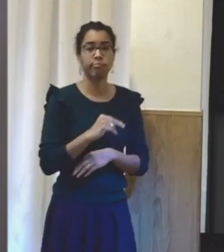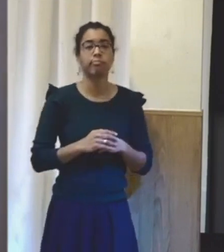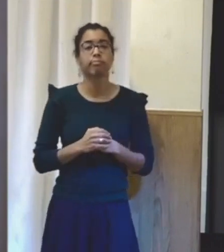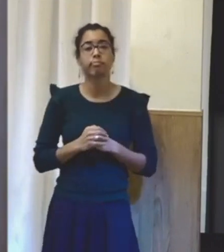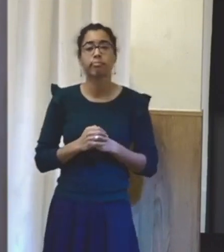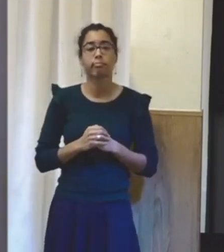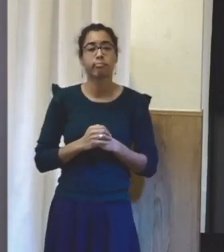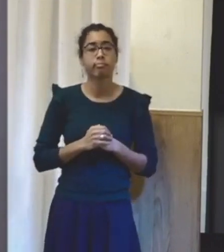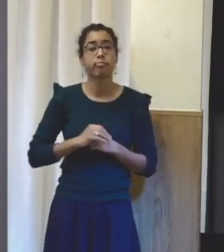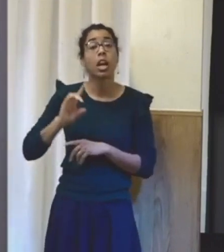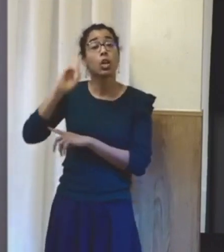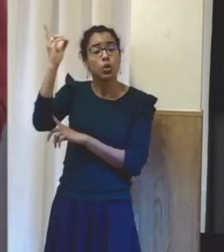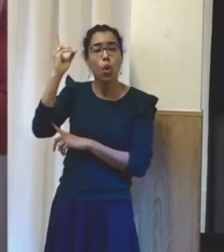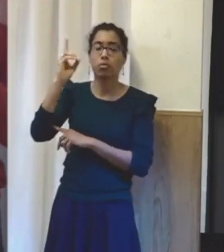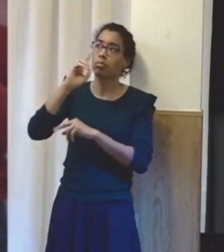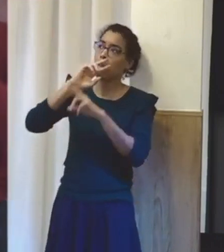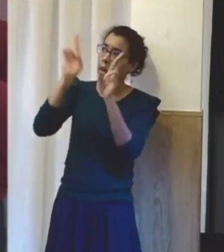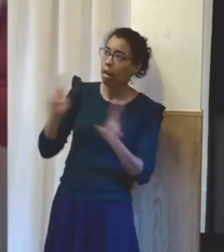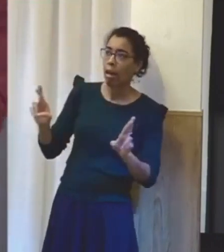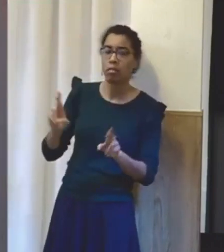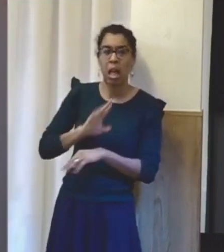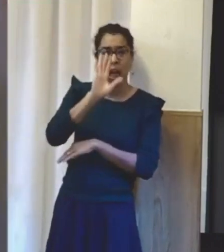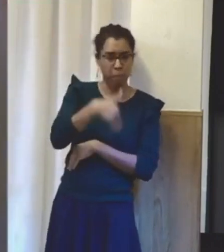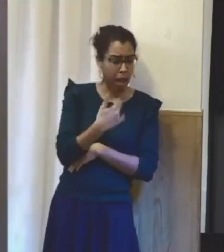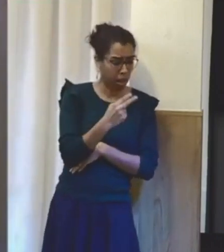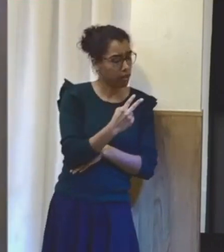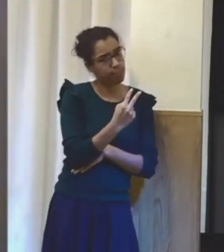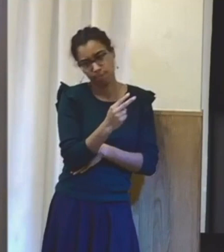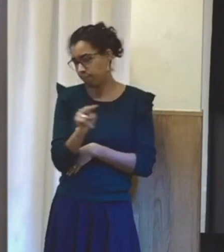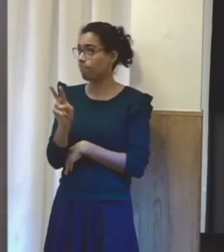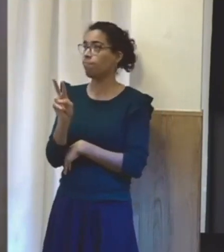Il craignait Dieu et il se détournait du mal.